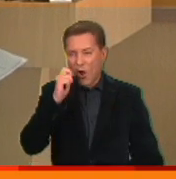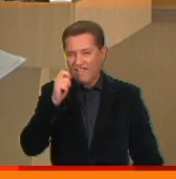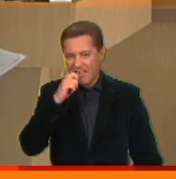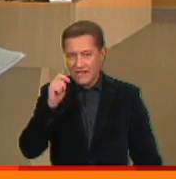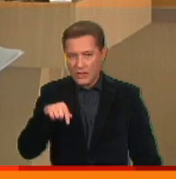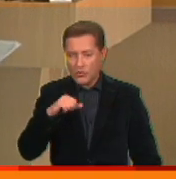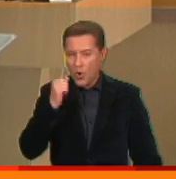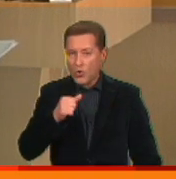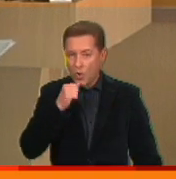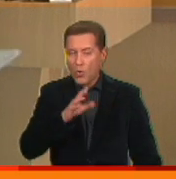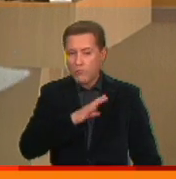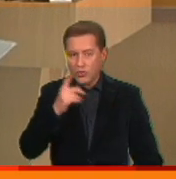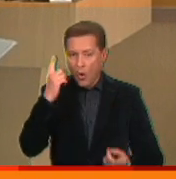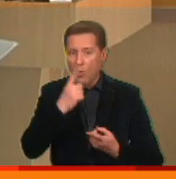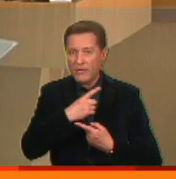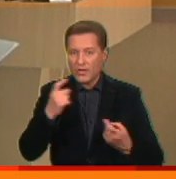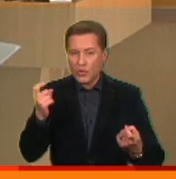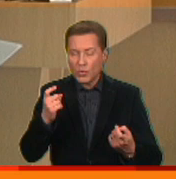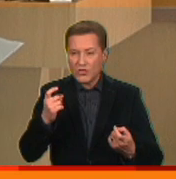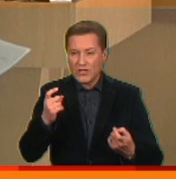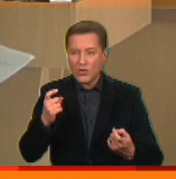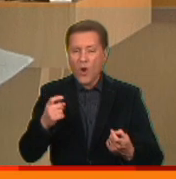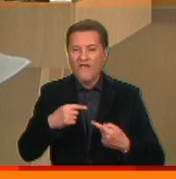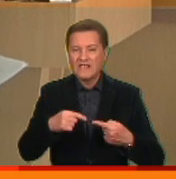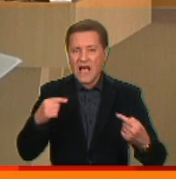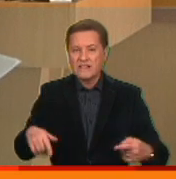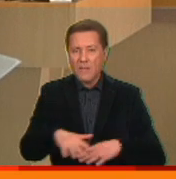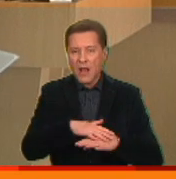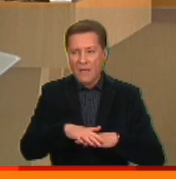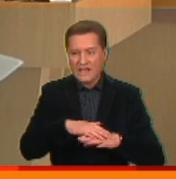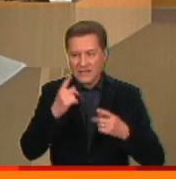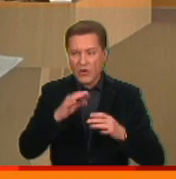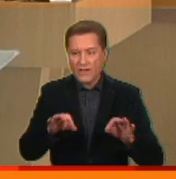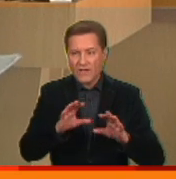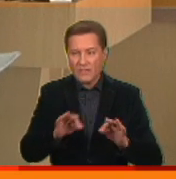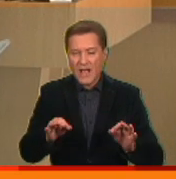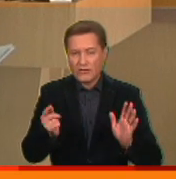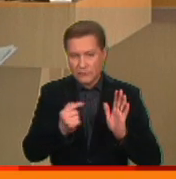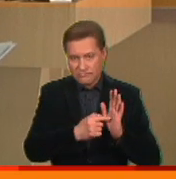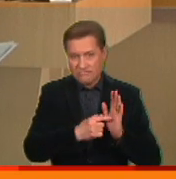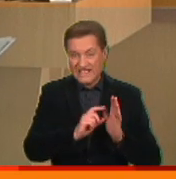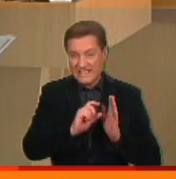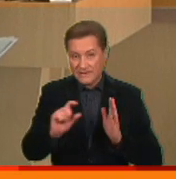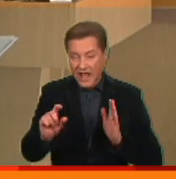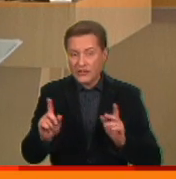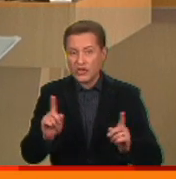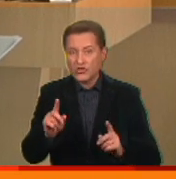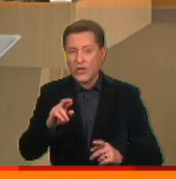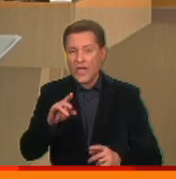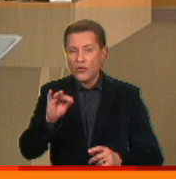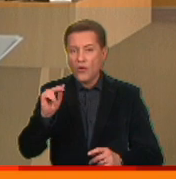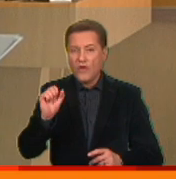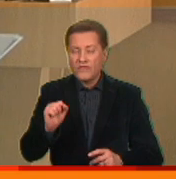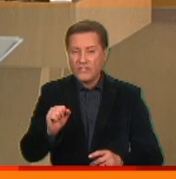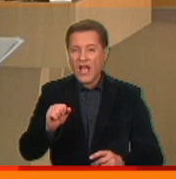7 квітня, вже було оприлюднено в засобах масової інформації. Ми наводимо цитату про те, що Януковича судитимуть ті ж